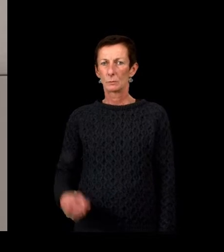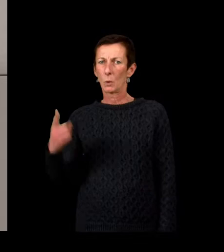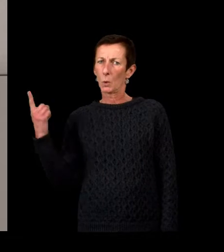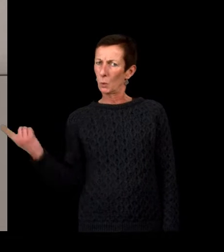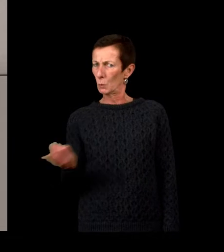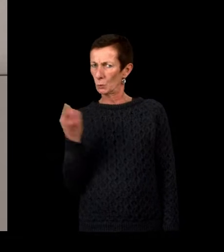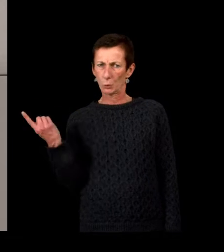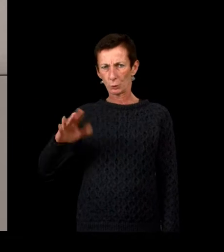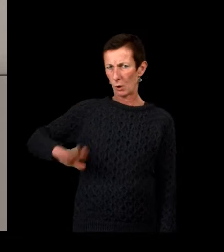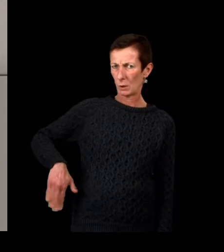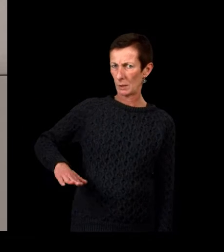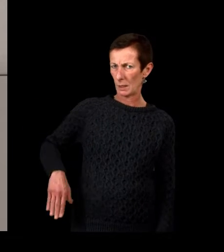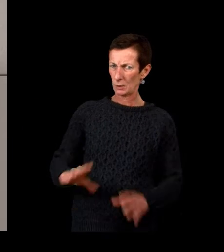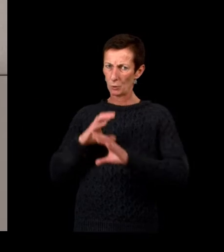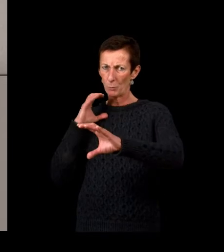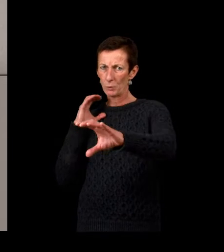Toujours en retard ce bus.